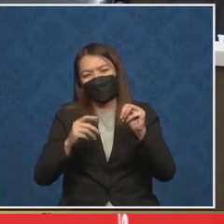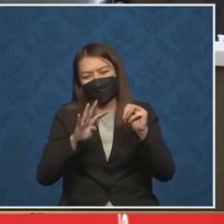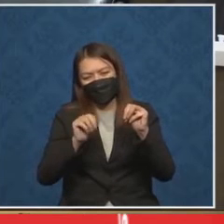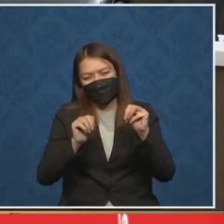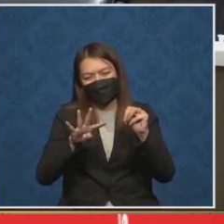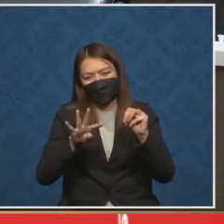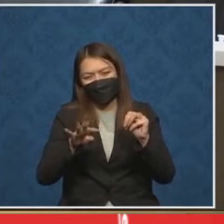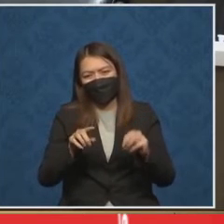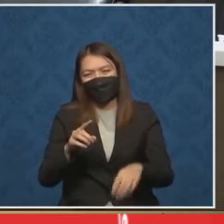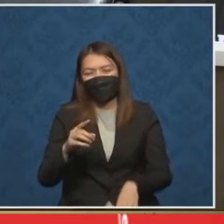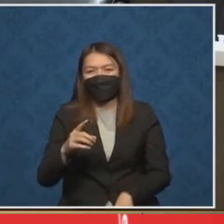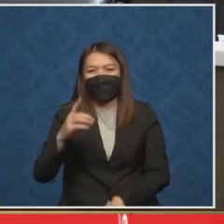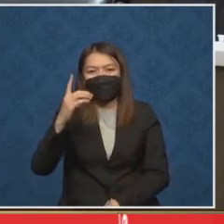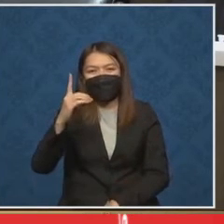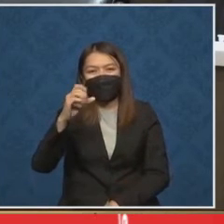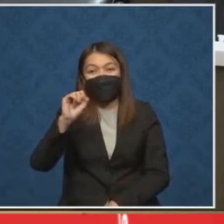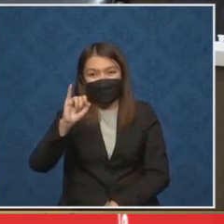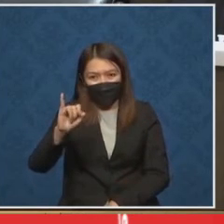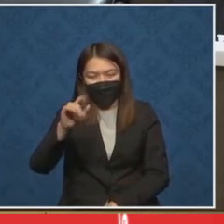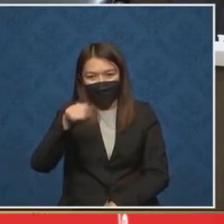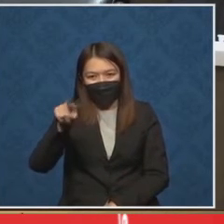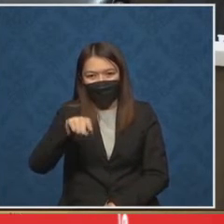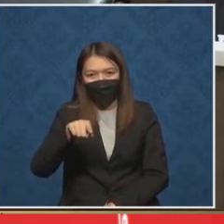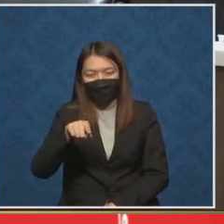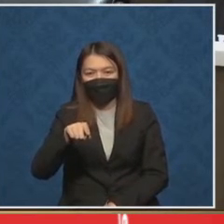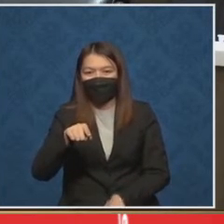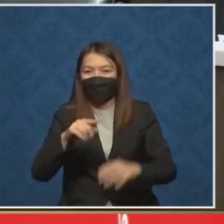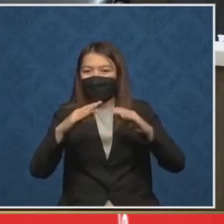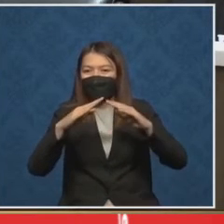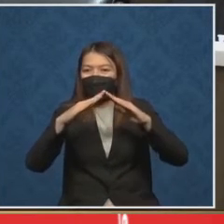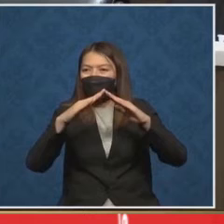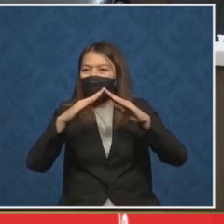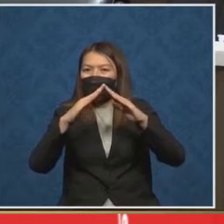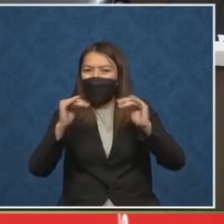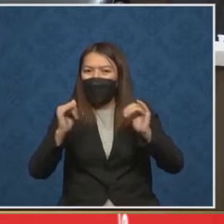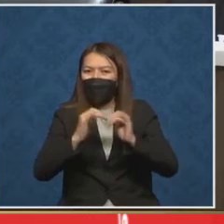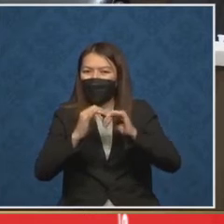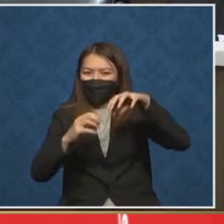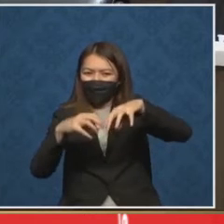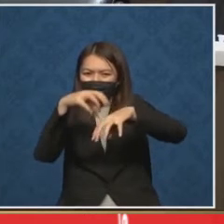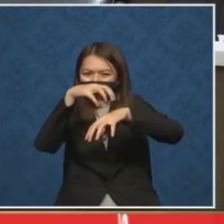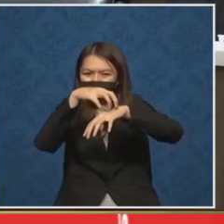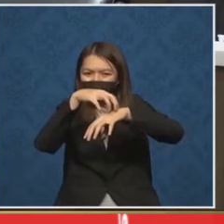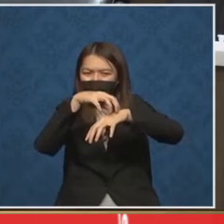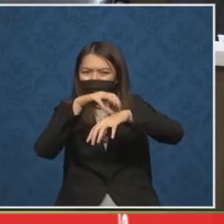ให้ DSI และทหารไปล้อมวัดธรรมกายมันเป็นไปได้ยังไงประเทศเนี่ย